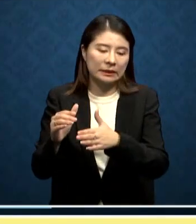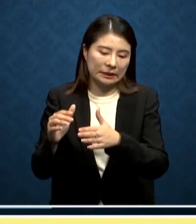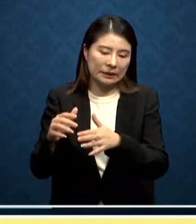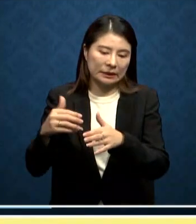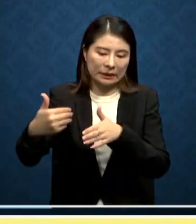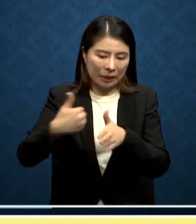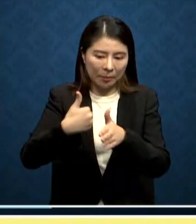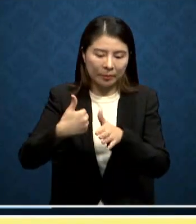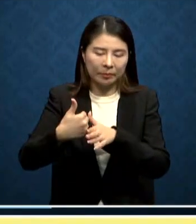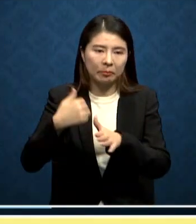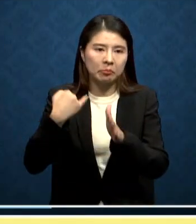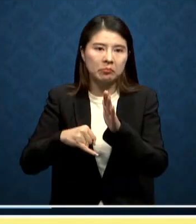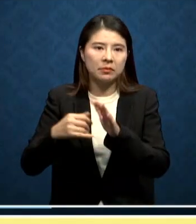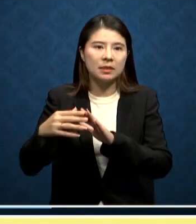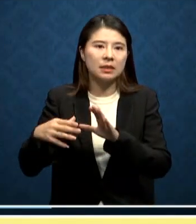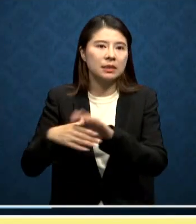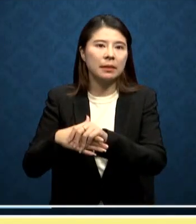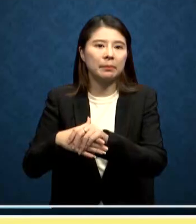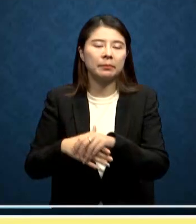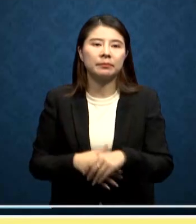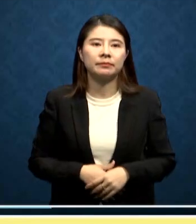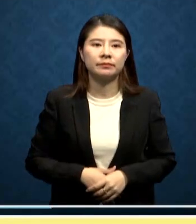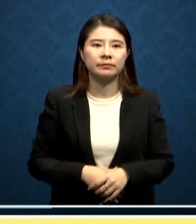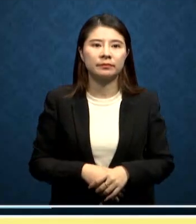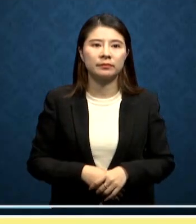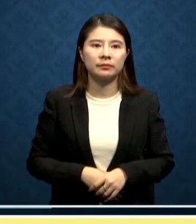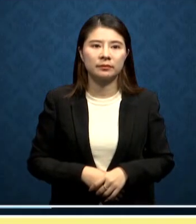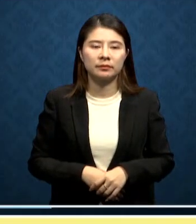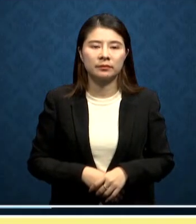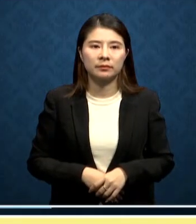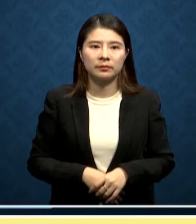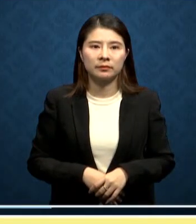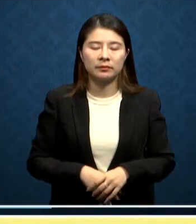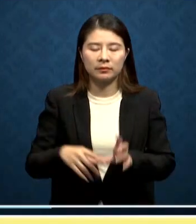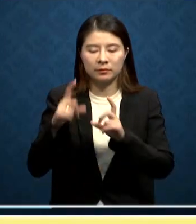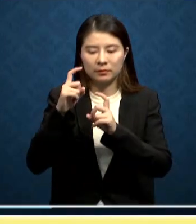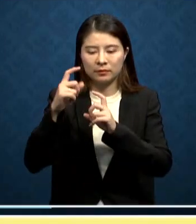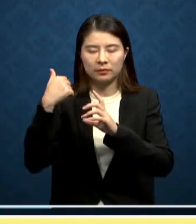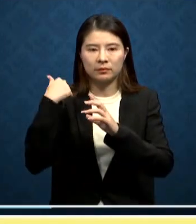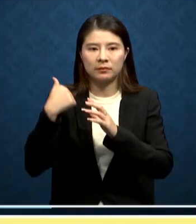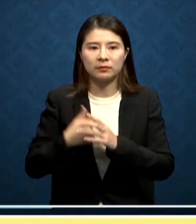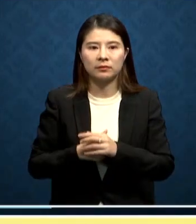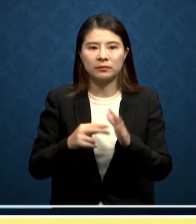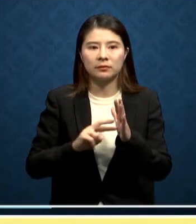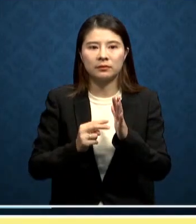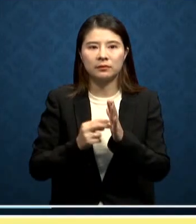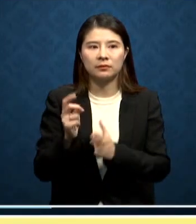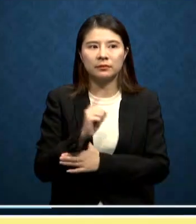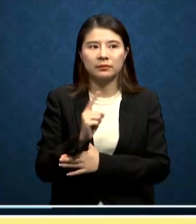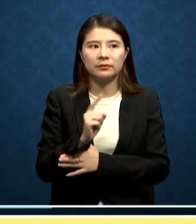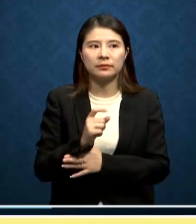ได้อย่างรถที่ย้อนสอนไปผมว่าอีกวิ่งไปสักพักก็คงไปชนกใครก็เกิดอุบัติเหตุขึ้นอันนี้ก็คือ